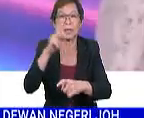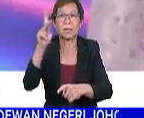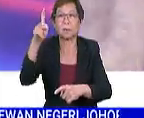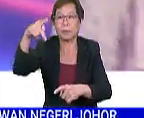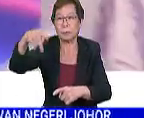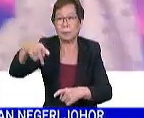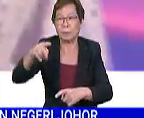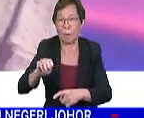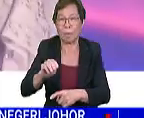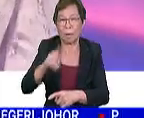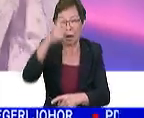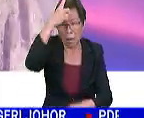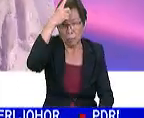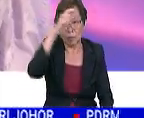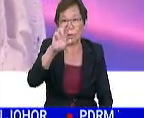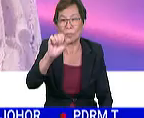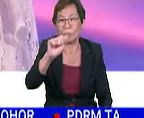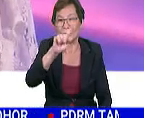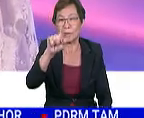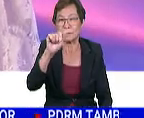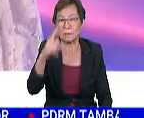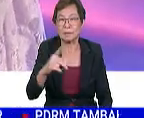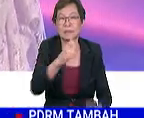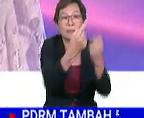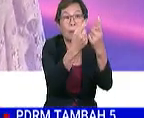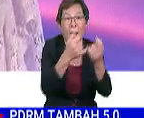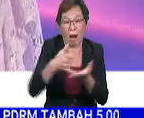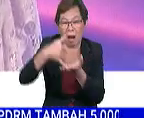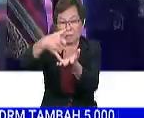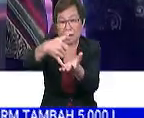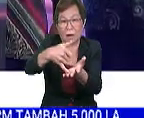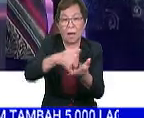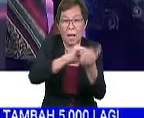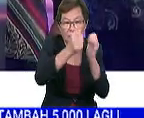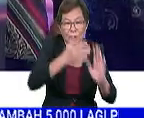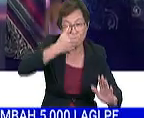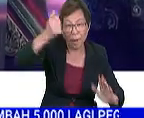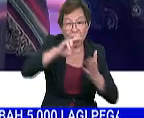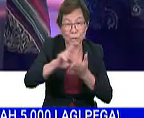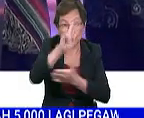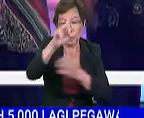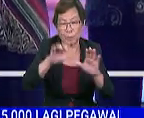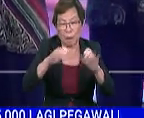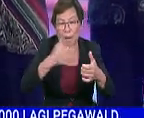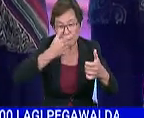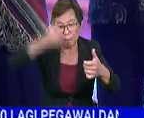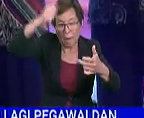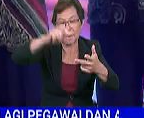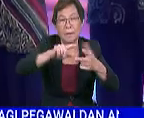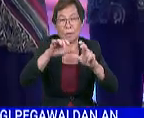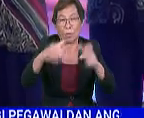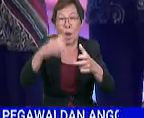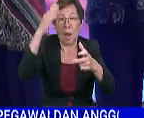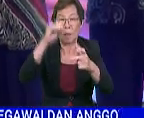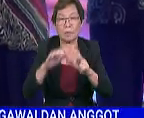Datuk Seri Abdul Razak jaafar sebanyak 11 Anugerah turut disampaikan antaranya atlet terbaik Universiti pasukan terbaik kategori